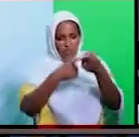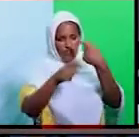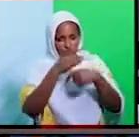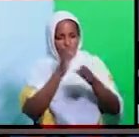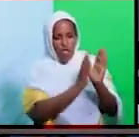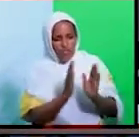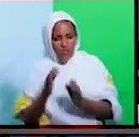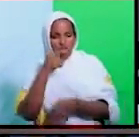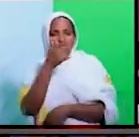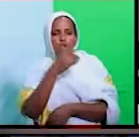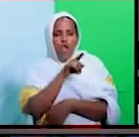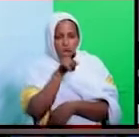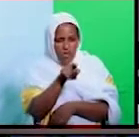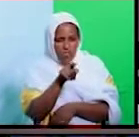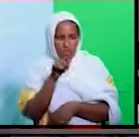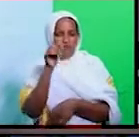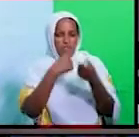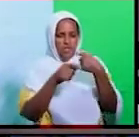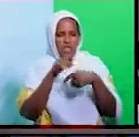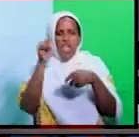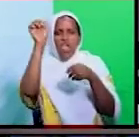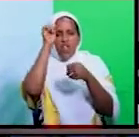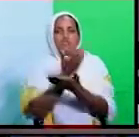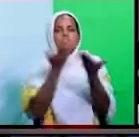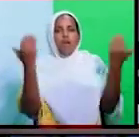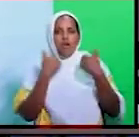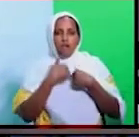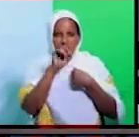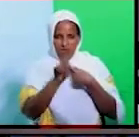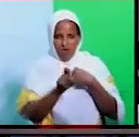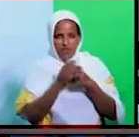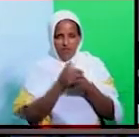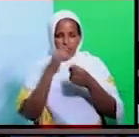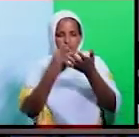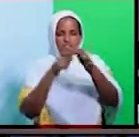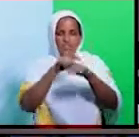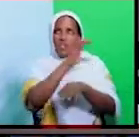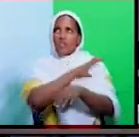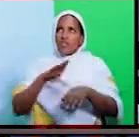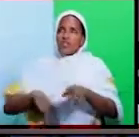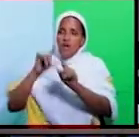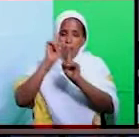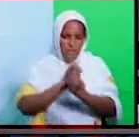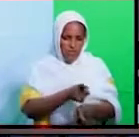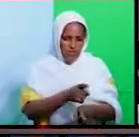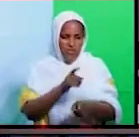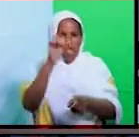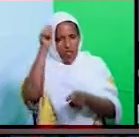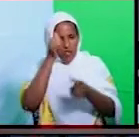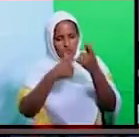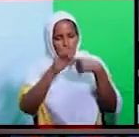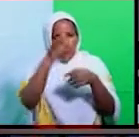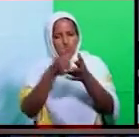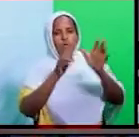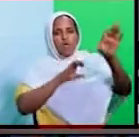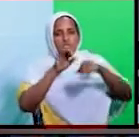ለምሳሌ ነቢዩ ዳንኤልን እናስታውስ። ብዙ ምስጢር ተገልጦለታል። መልአኩ ቅዱስ ገብርኤል፣ ቅዱስ ሚካኤል እየመጡ ብዙ የረቀቀ